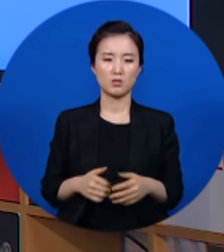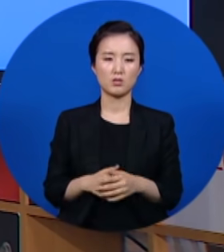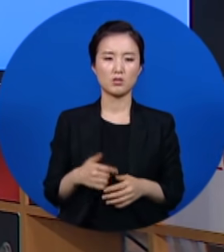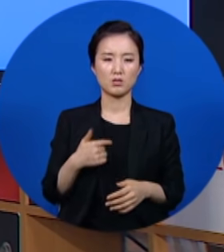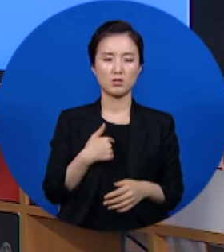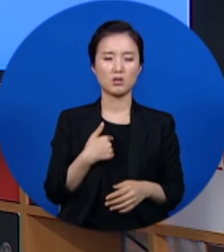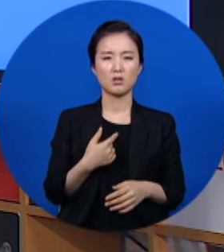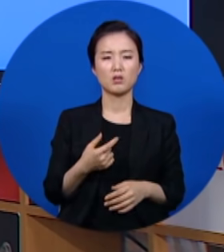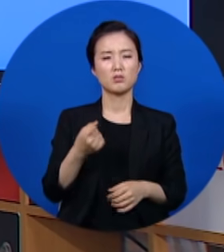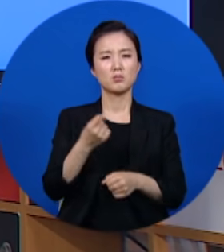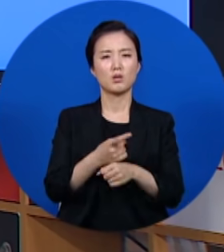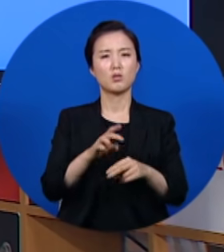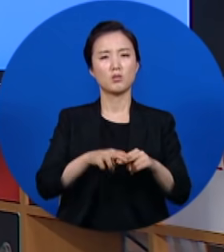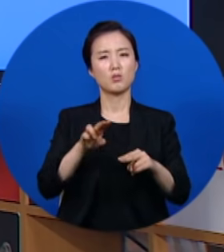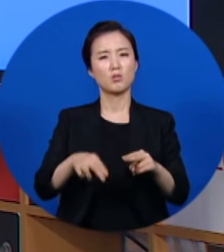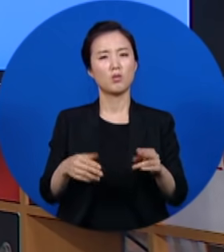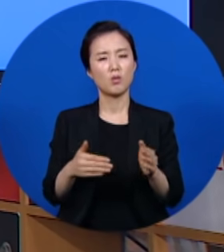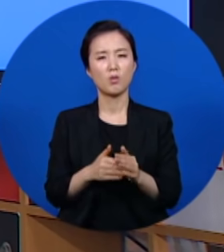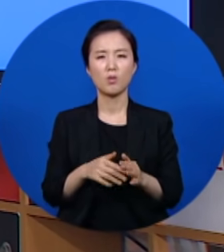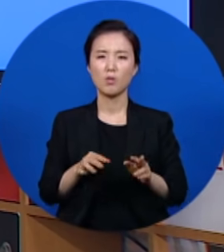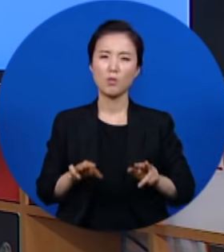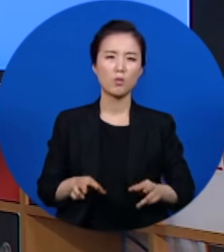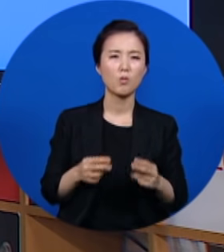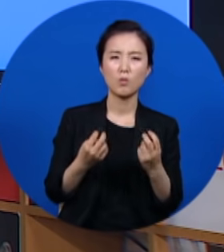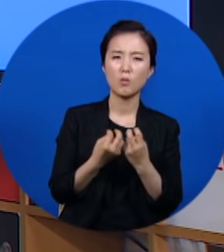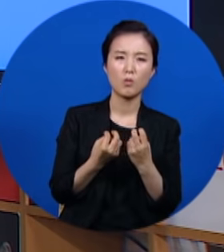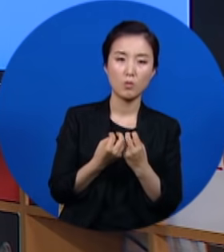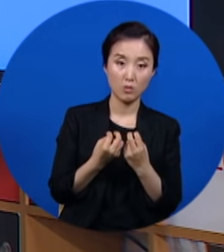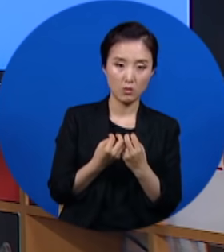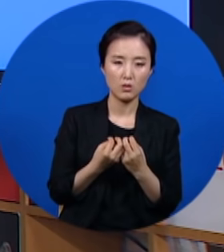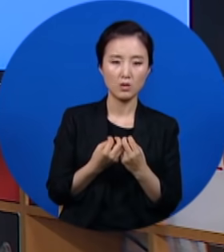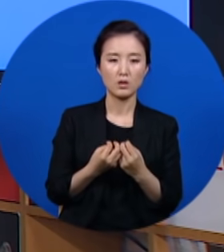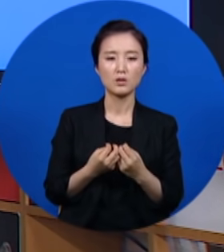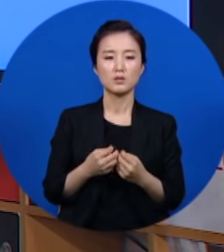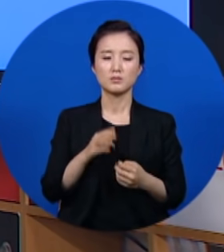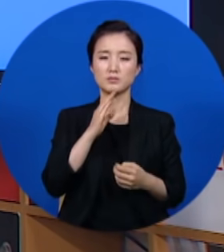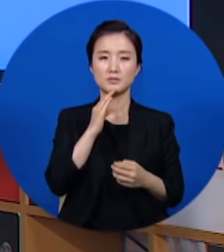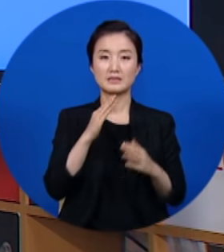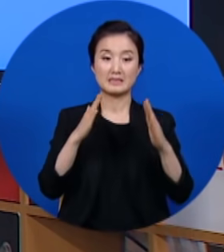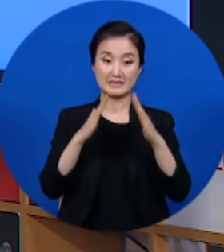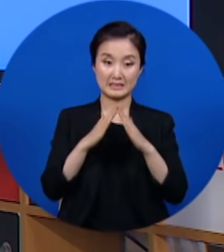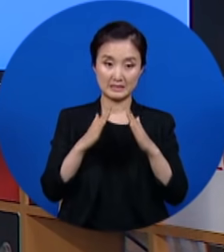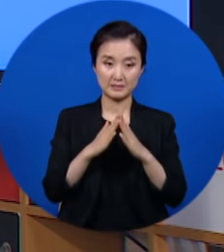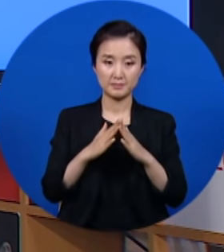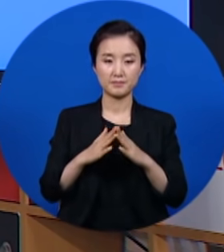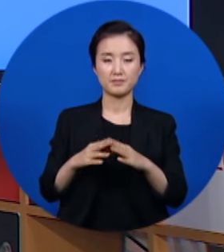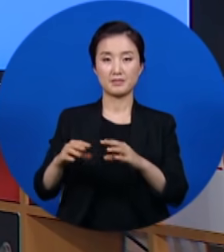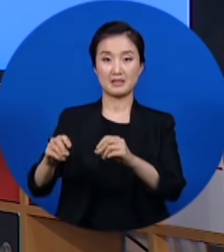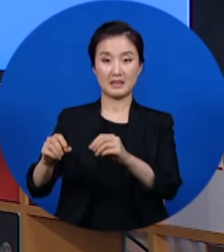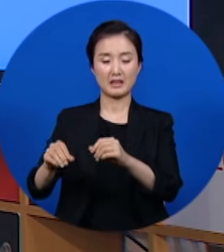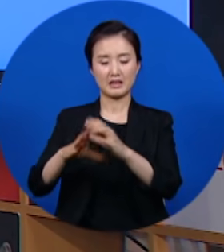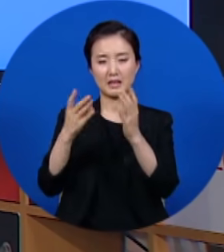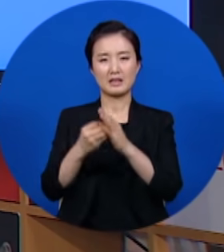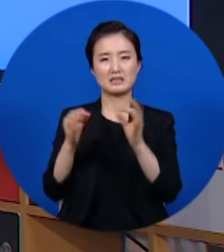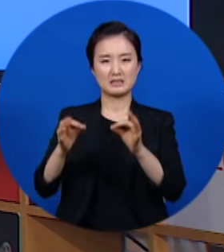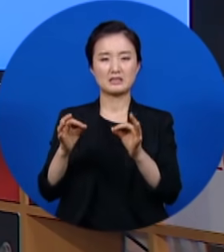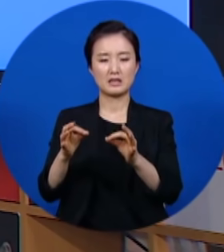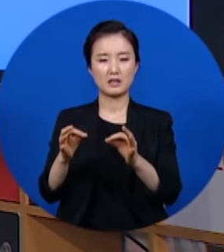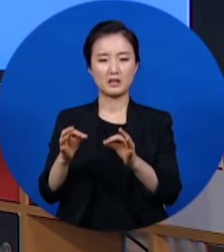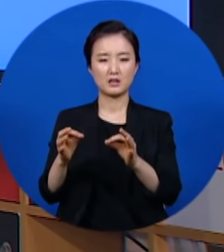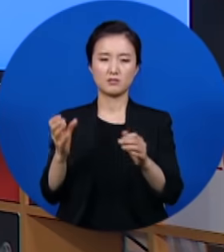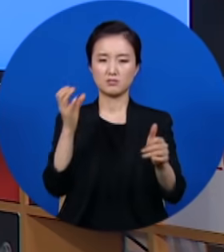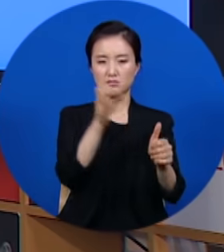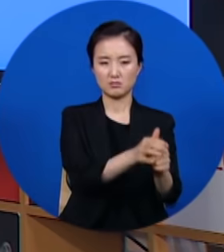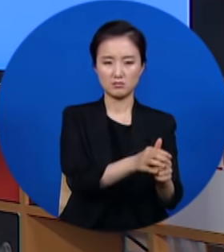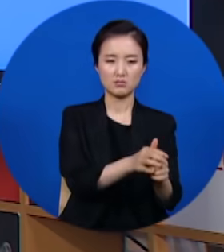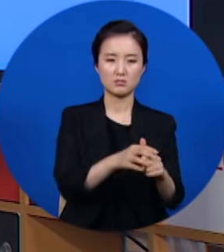했는데 이리와서 어떡하지 그러면 살고 있는 집 고향 했당 과감하게 은행에 맡겨 놓고 사용할 b 받아서 다가